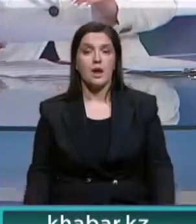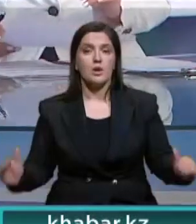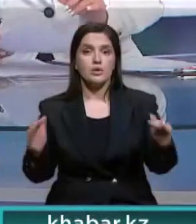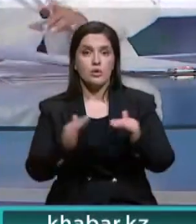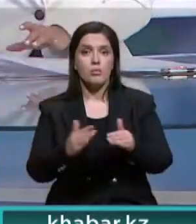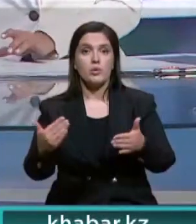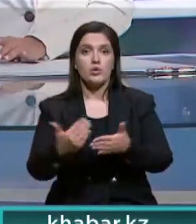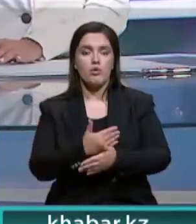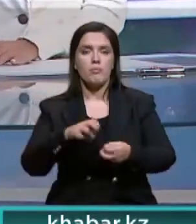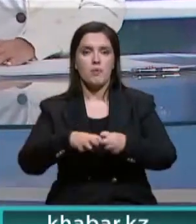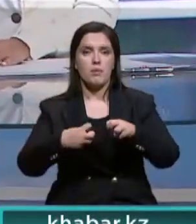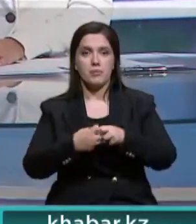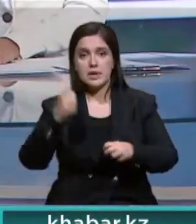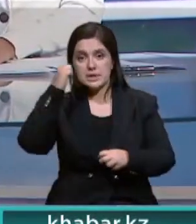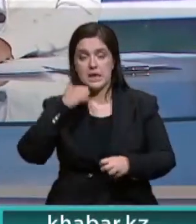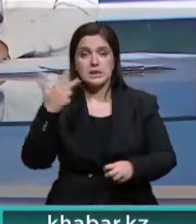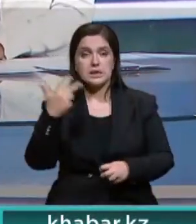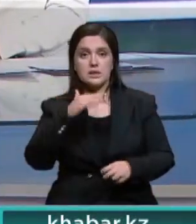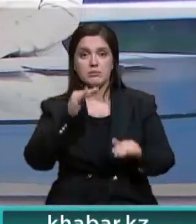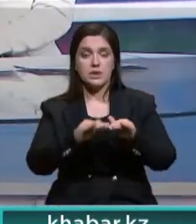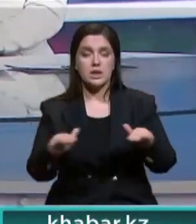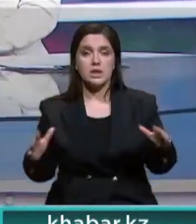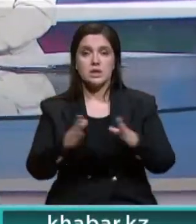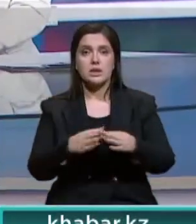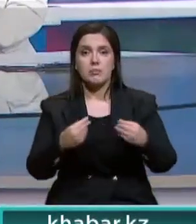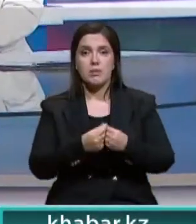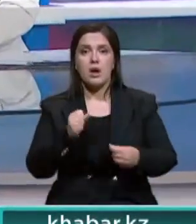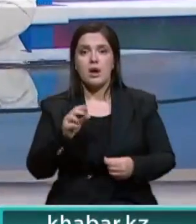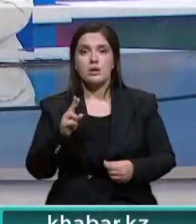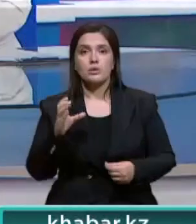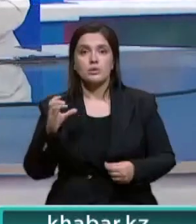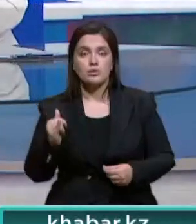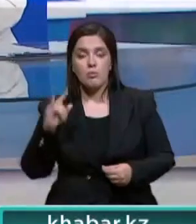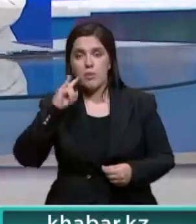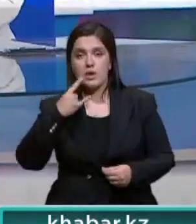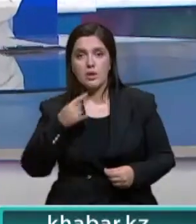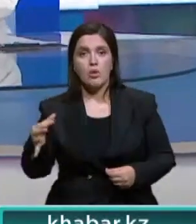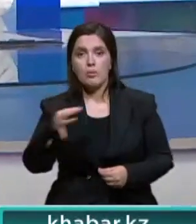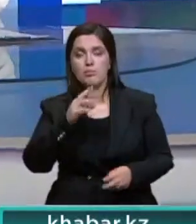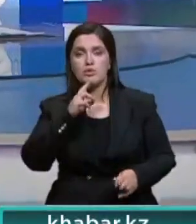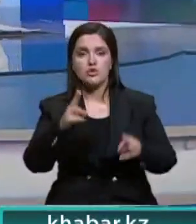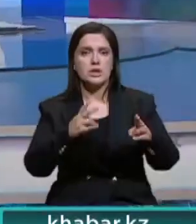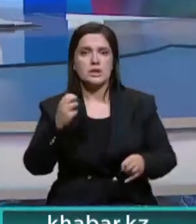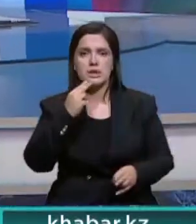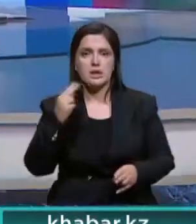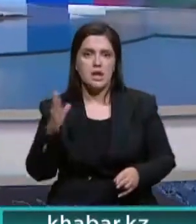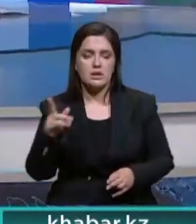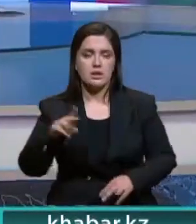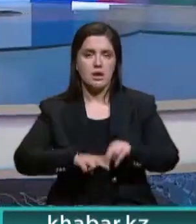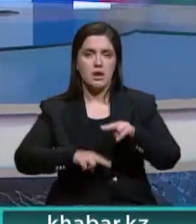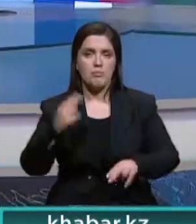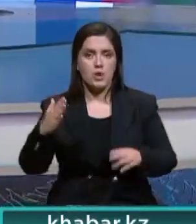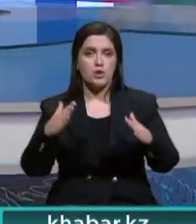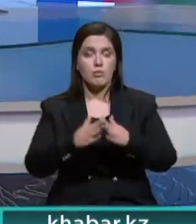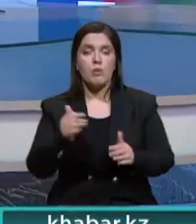Дом новый, а проблемы старые. Около 30 многодетных семей города Аксу Павлодарской области жалуются на некачественное возведение их многоэтажного